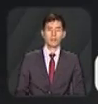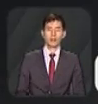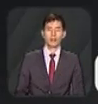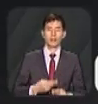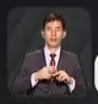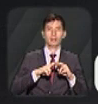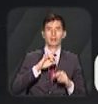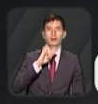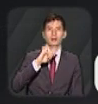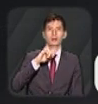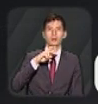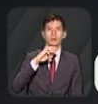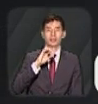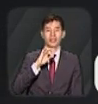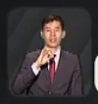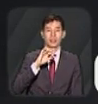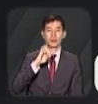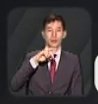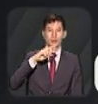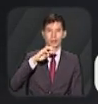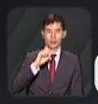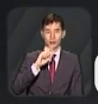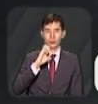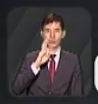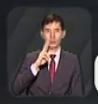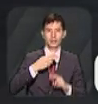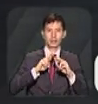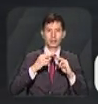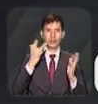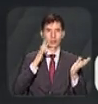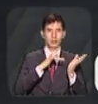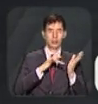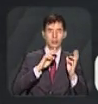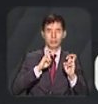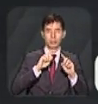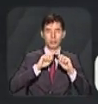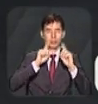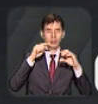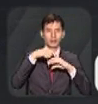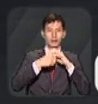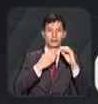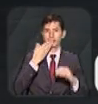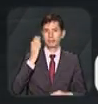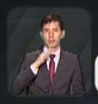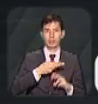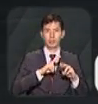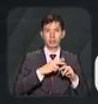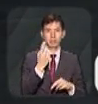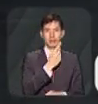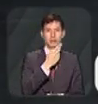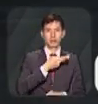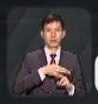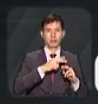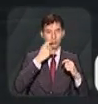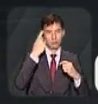Это первый в мире ультразвуковой сканер отпечатка пальца. Чудо инженерной работы. Для того, чтобы использовать, надо приложить палец к экрану,